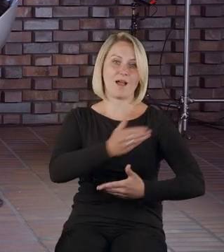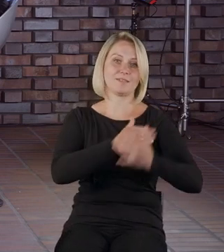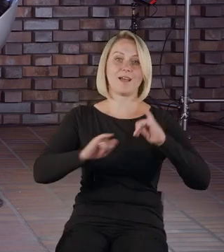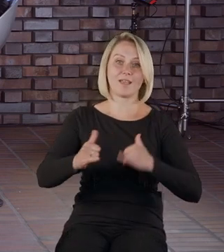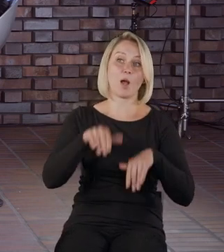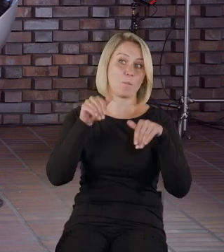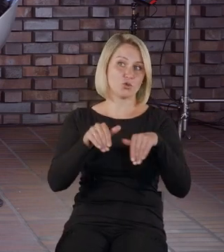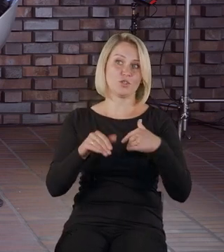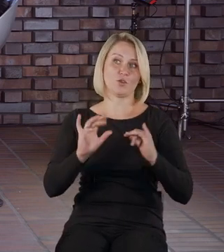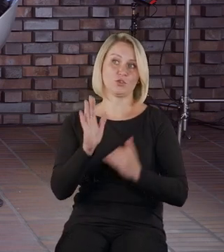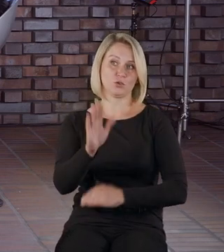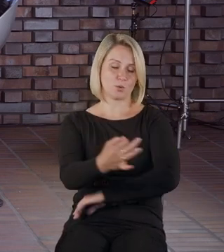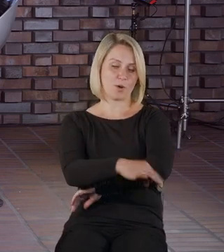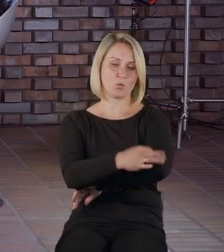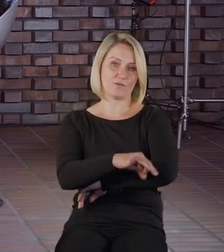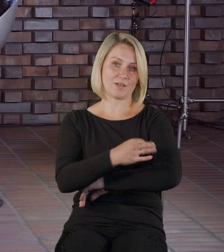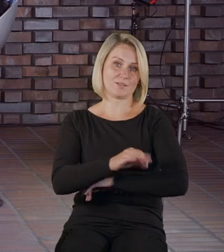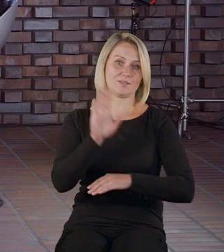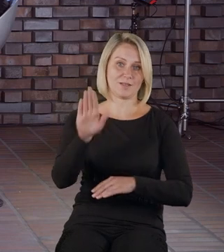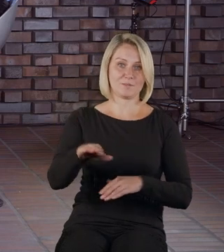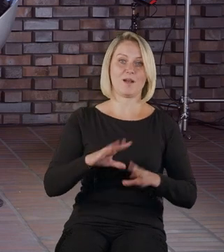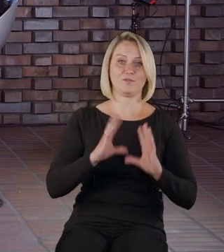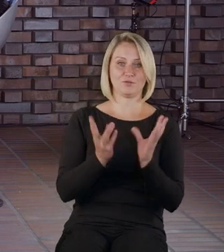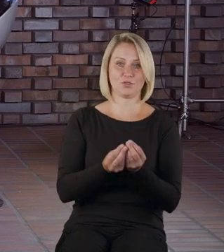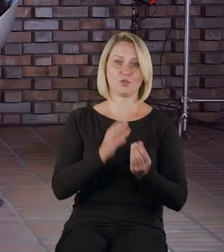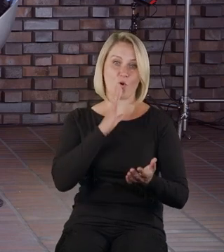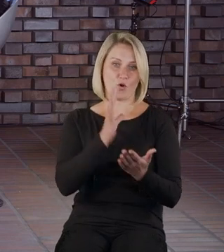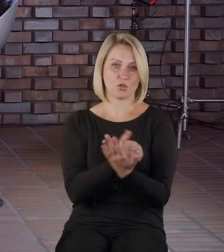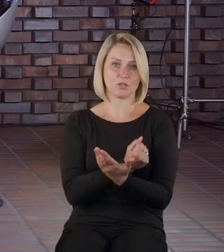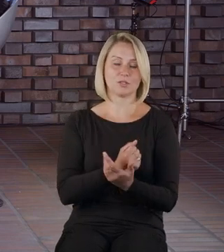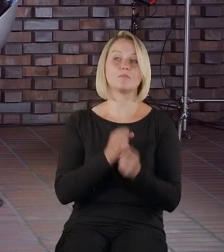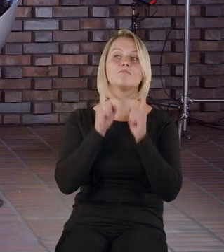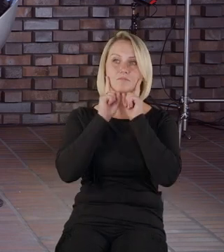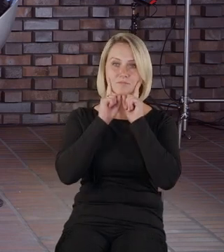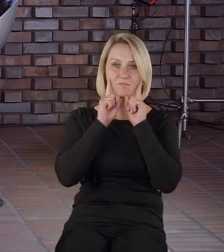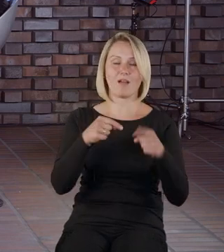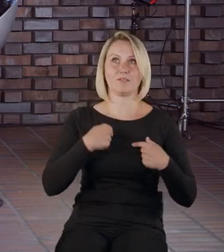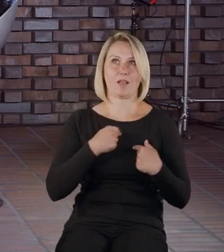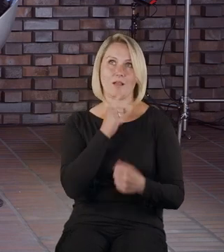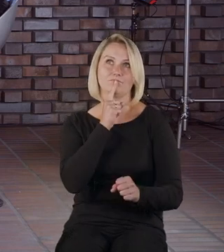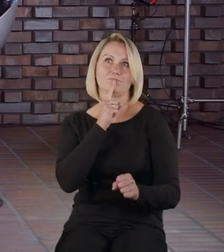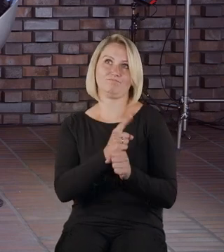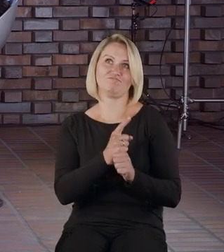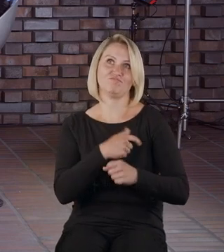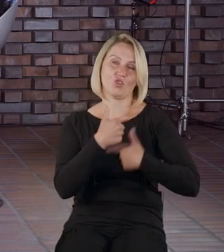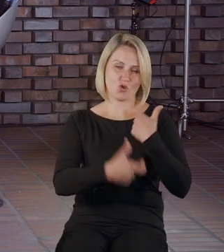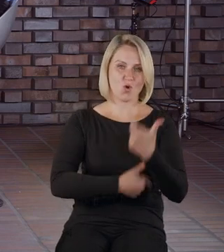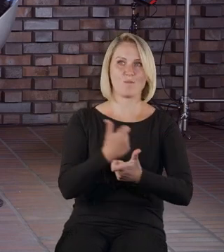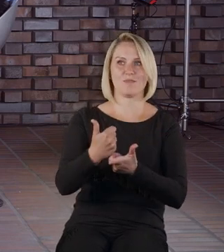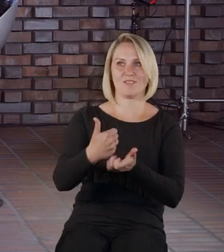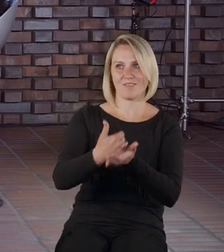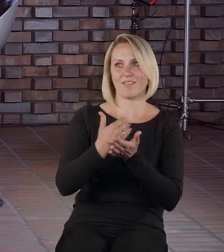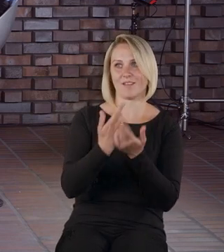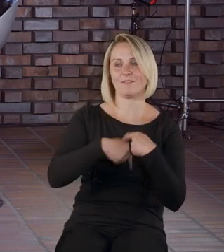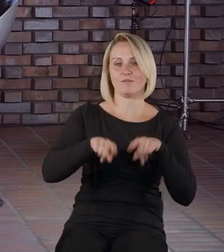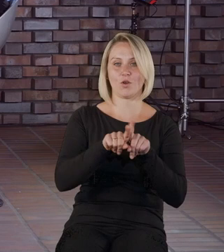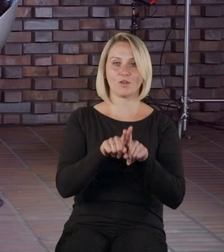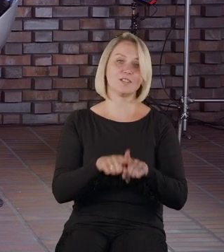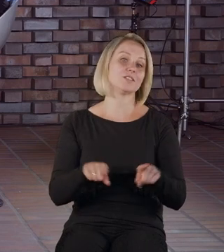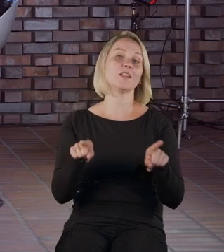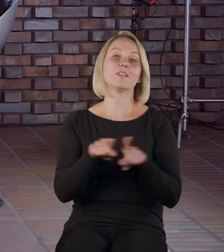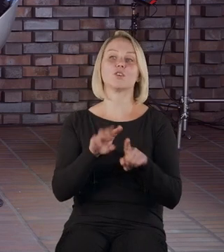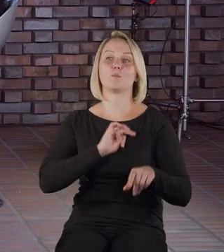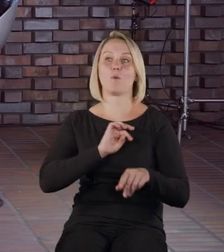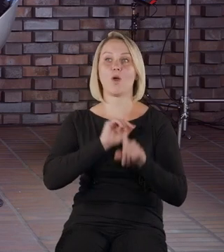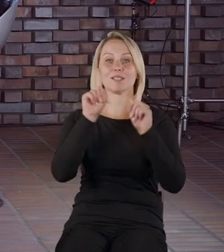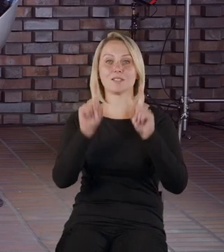tych możliwości, jakie stwarza nam Uniwersytet Śląski. I rzeczywiście postanowiłem, że pójdę za tą radą. Tak też zresztą zaczęła się